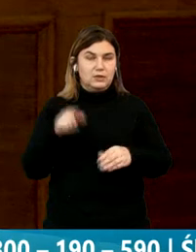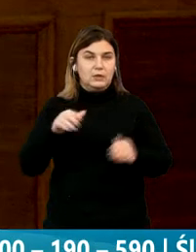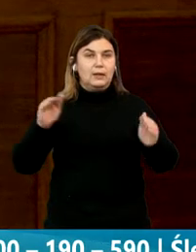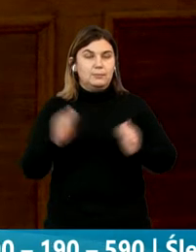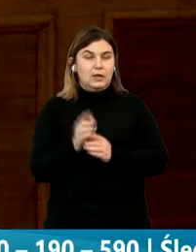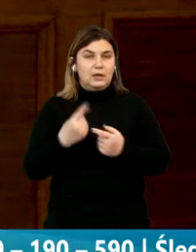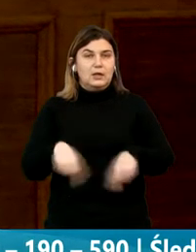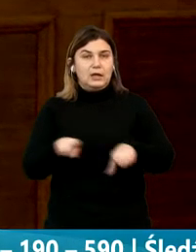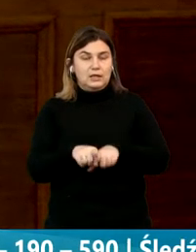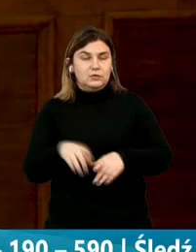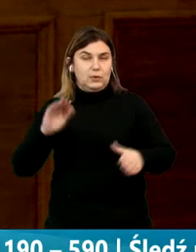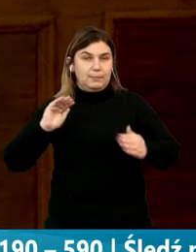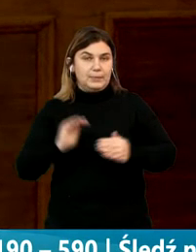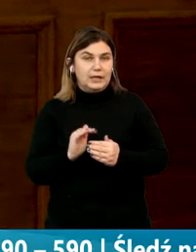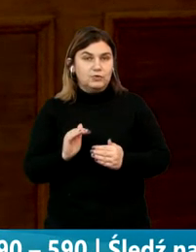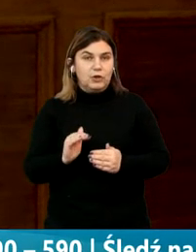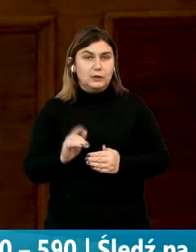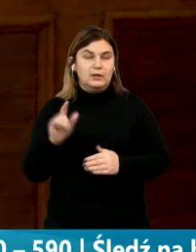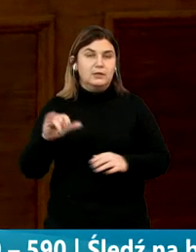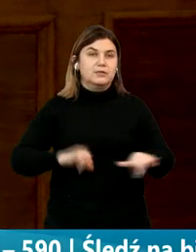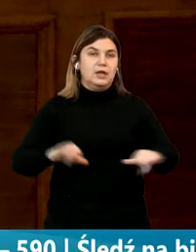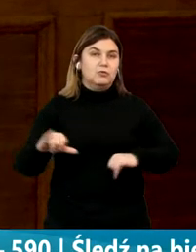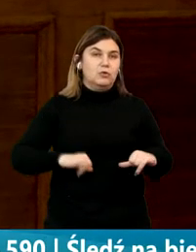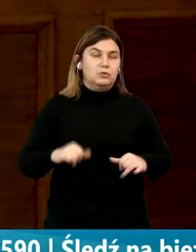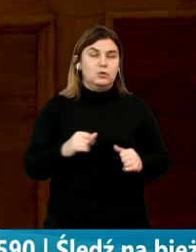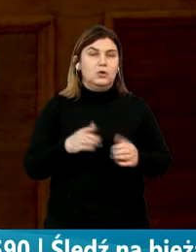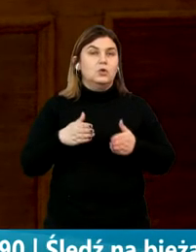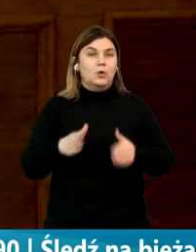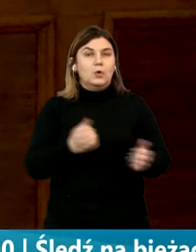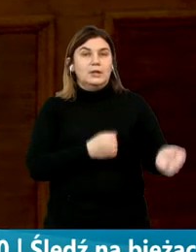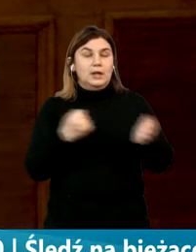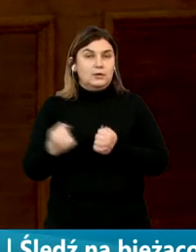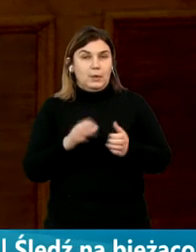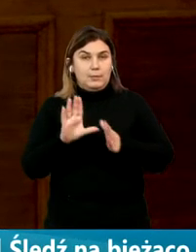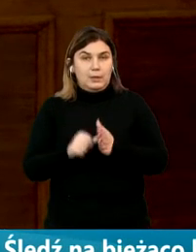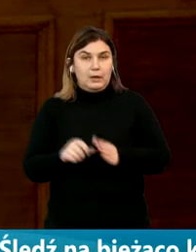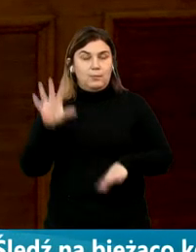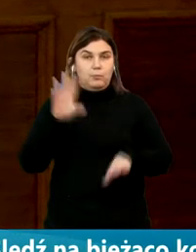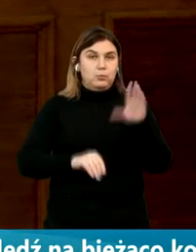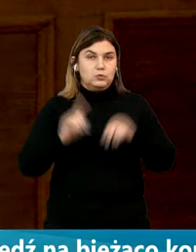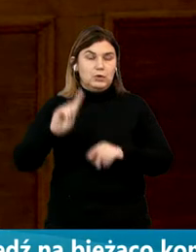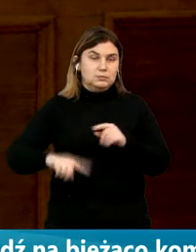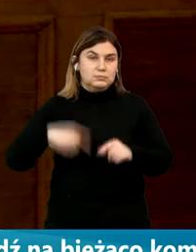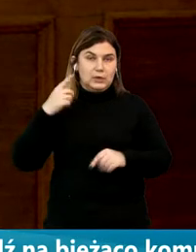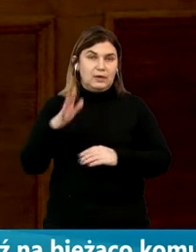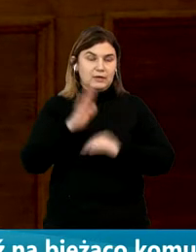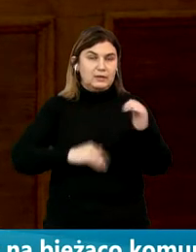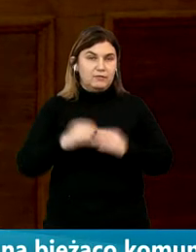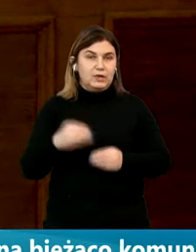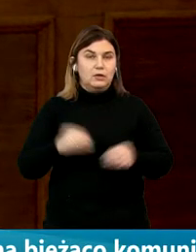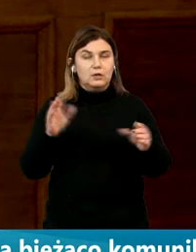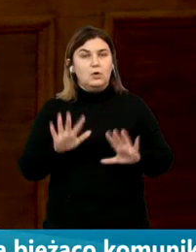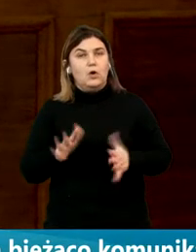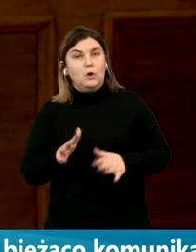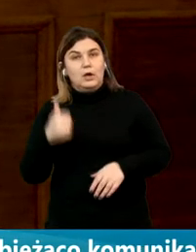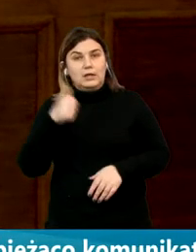realizują mniejsze podmioty, jak choćby Zarząd Dróg i Transportu Miejskiego. W sumie budżet na przyszły rok, przypomnę, w inwestycjach to jest około